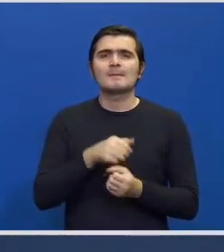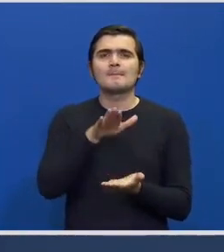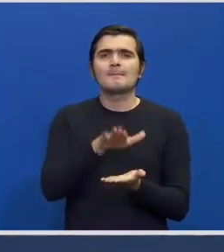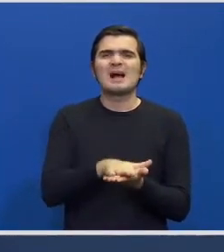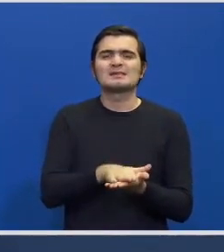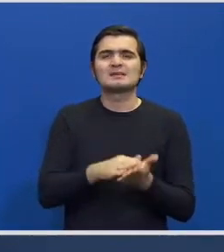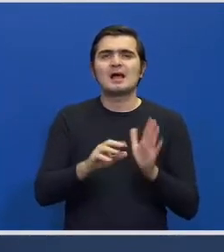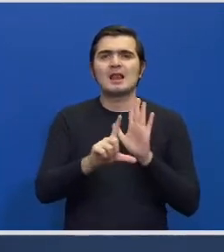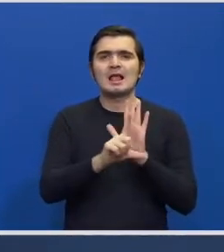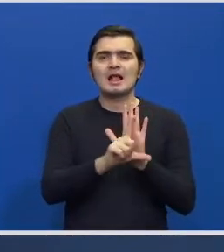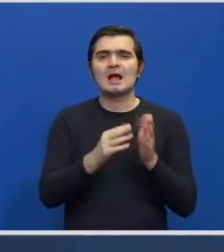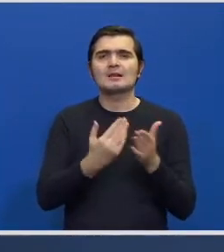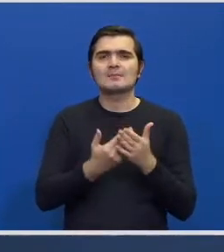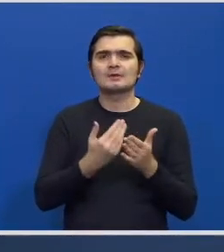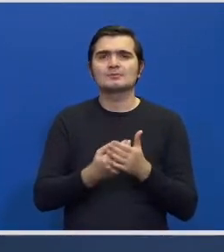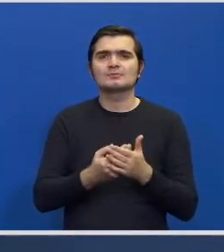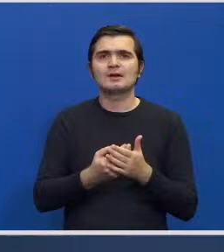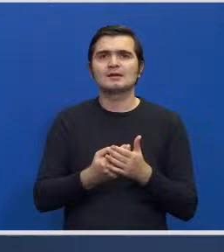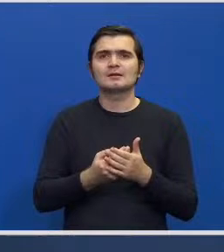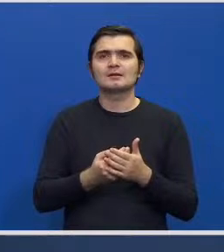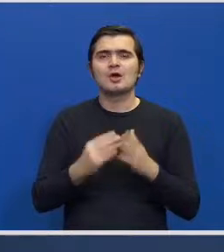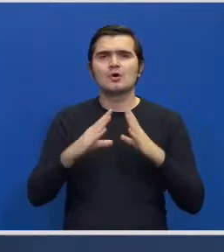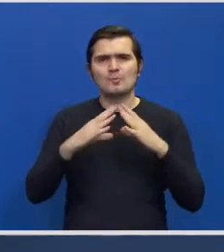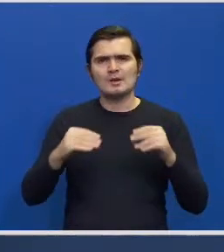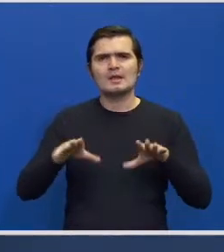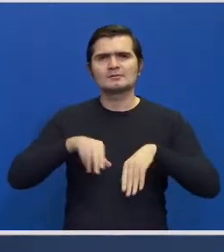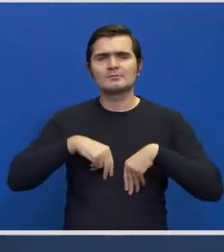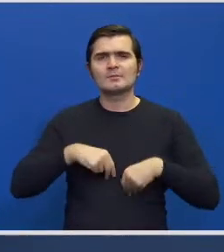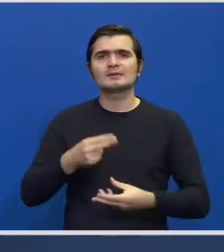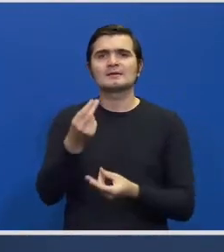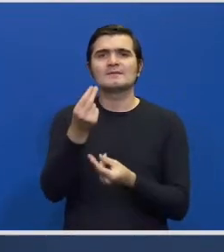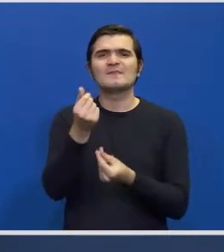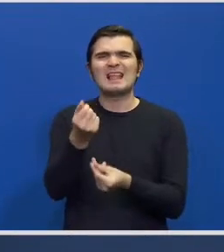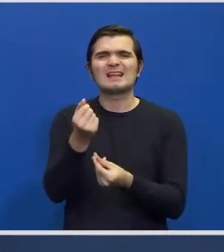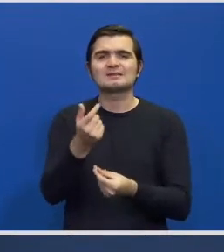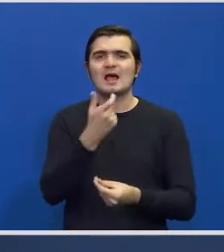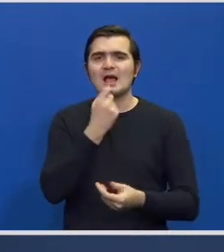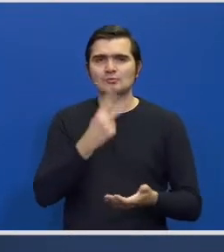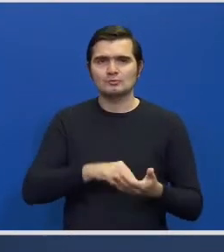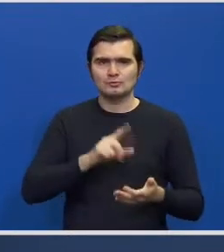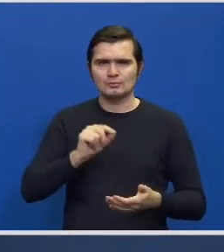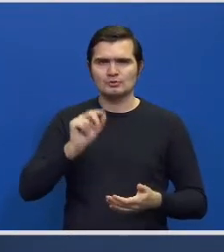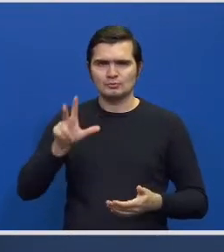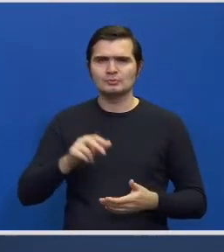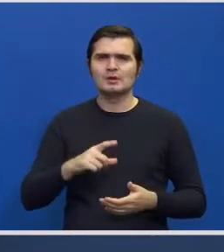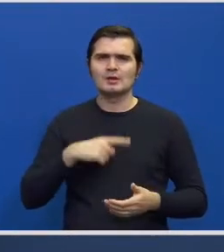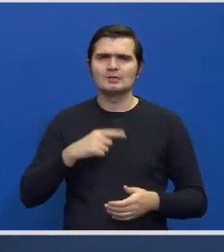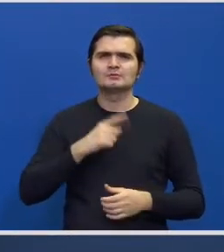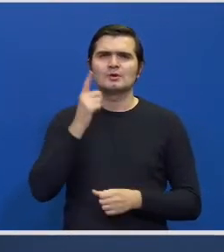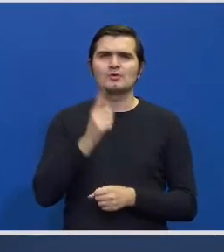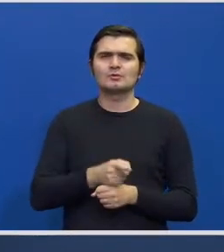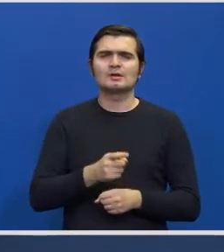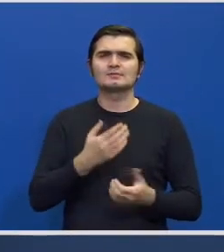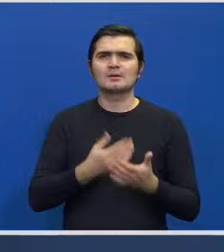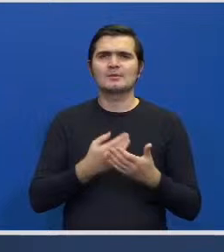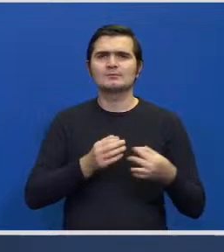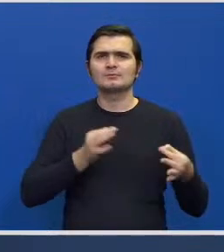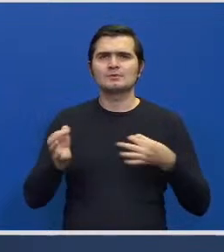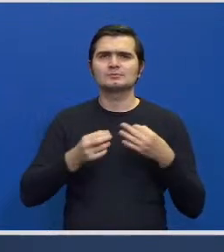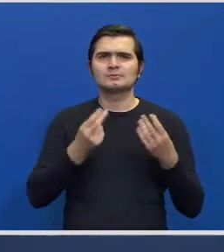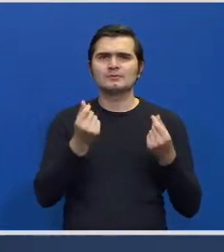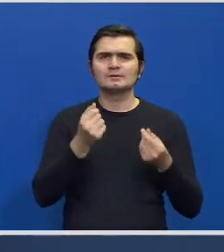creează cadrul pentru finanțarea României în 2023, respectiv